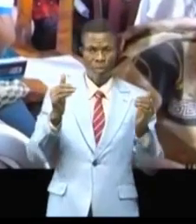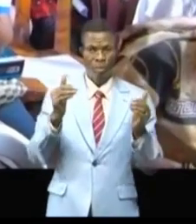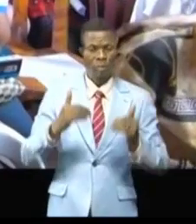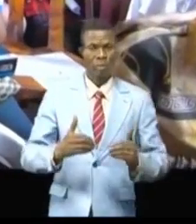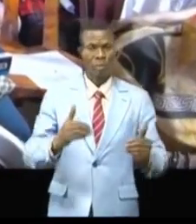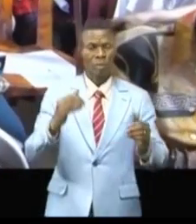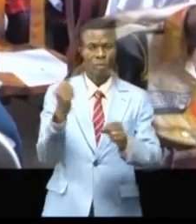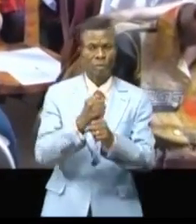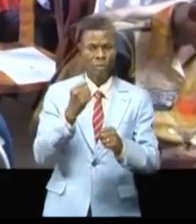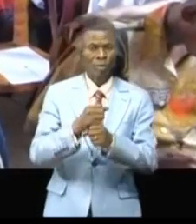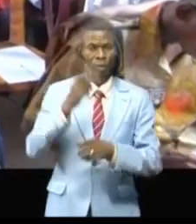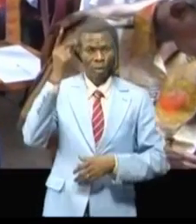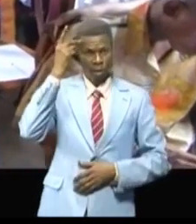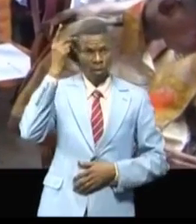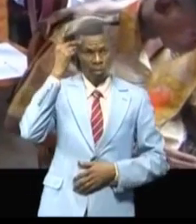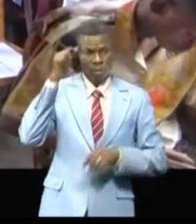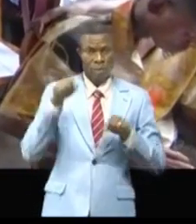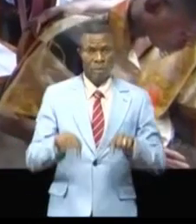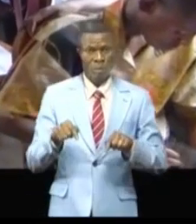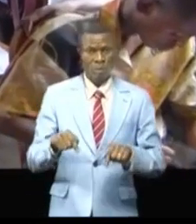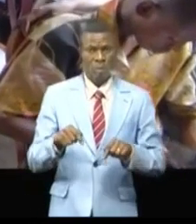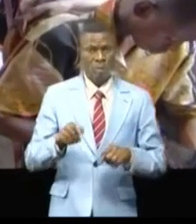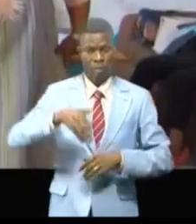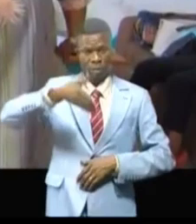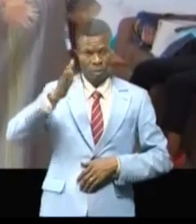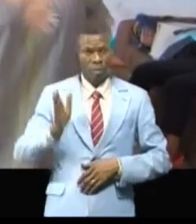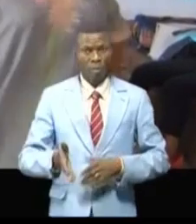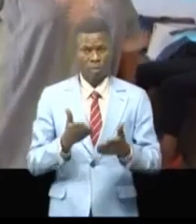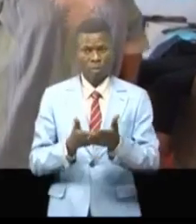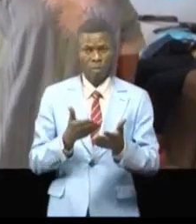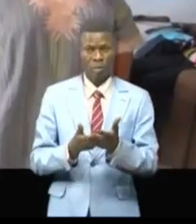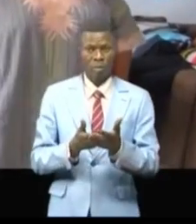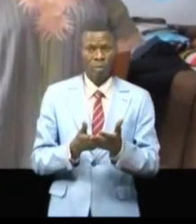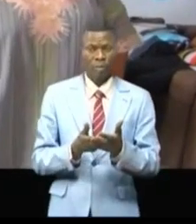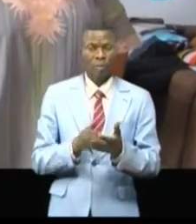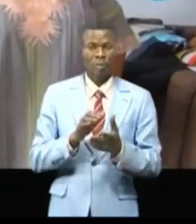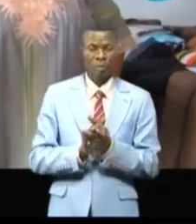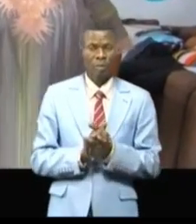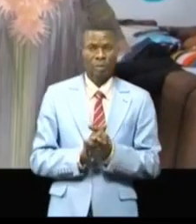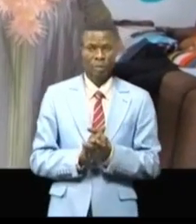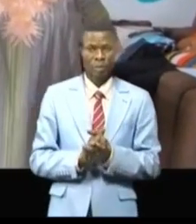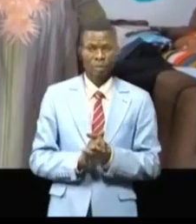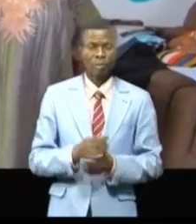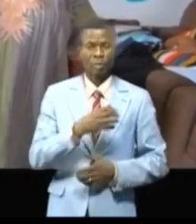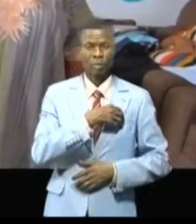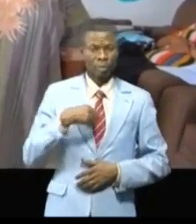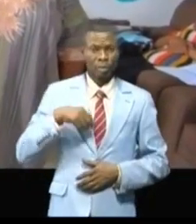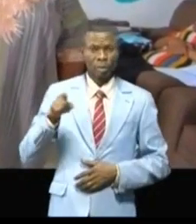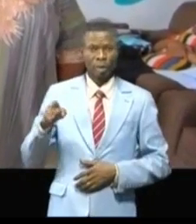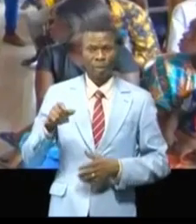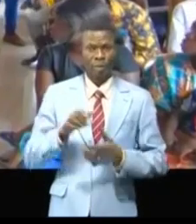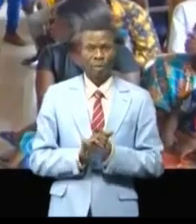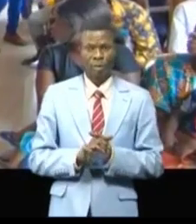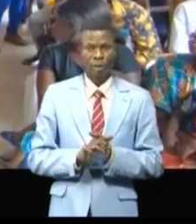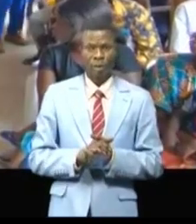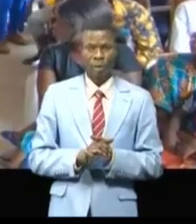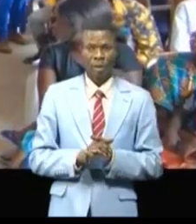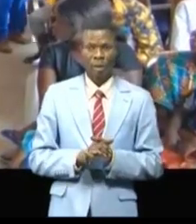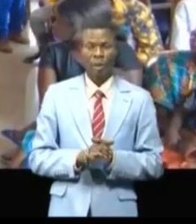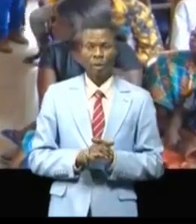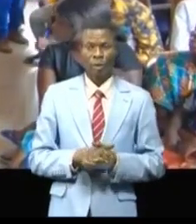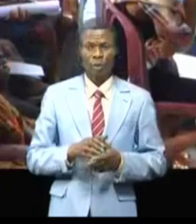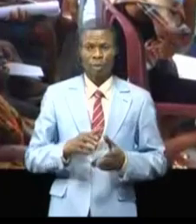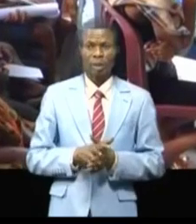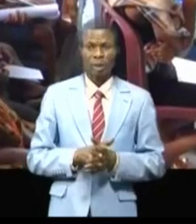campagne à travers Kinshasa. Cette fois-ci, l'experte en genre, Faïda Mwangiloa et Annie Matounou, étaient au quartier Kingabo à Limété